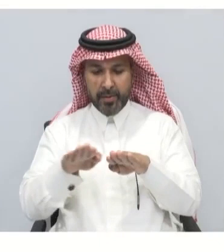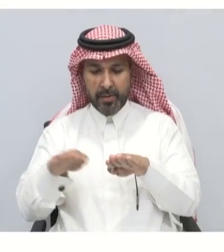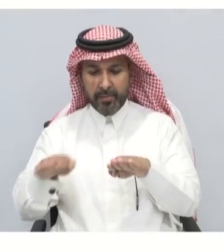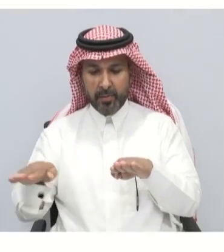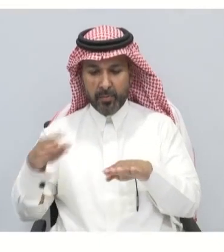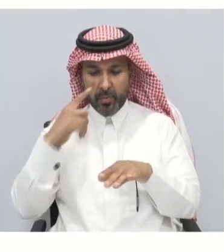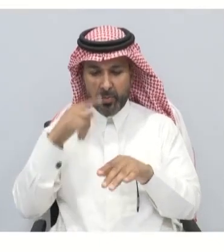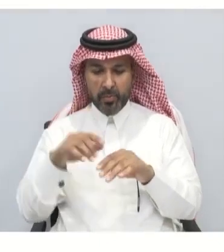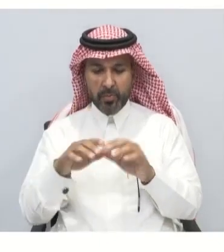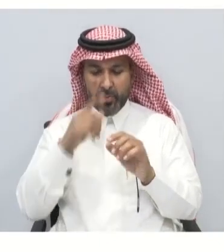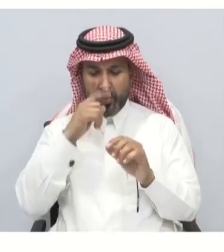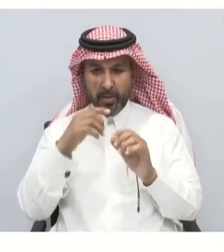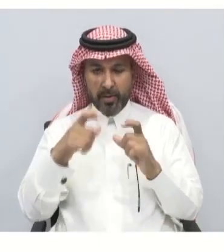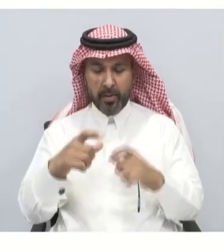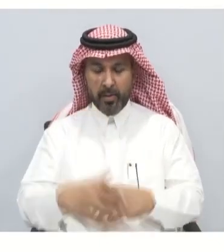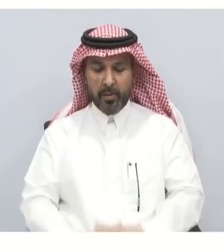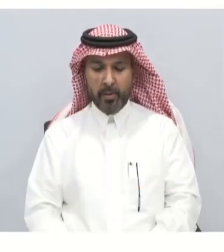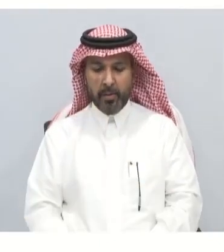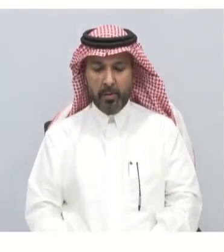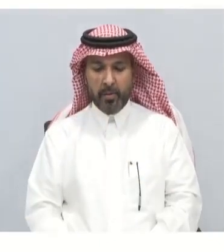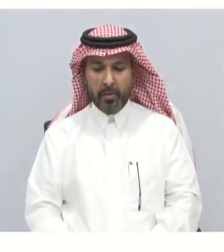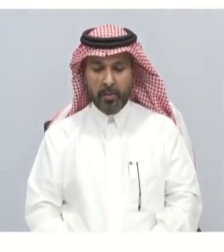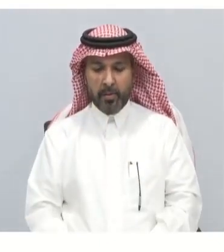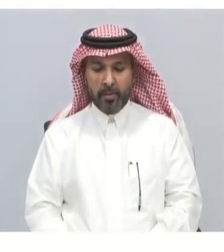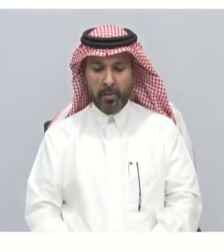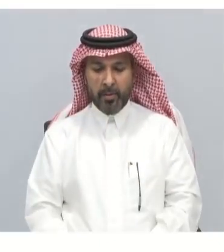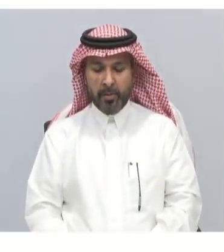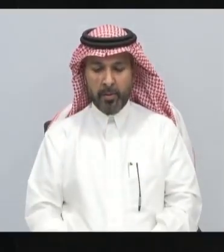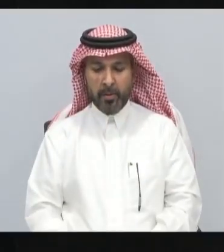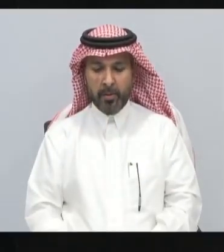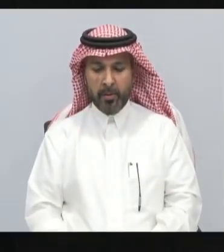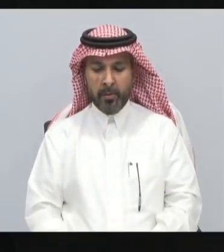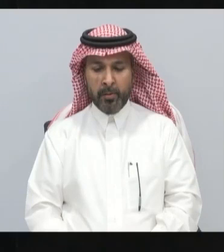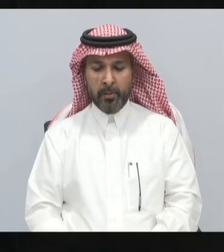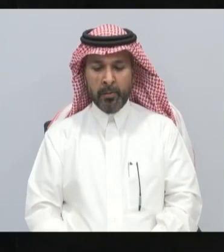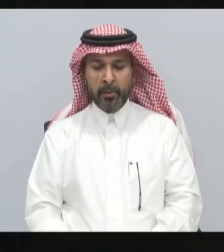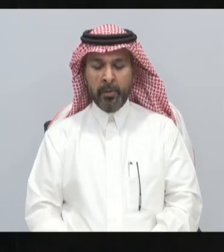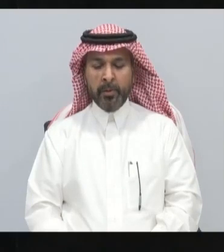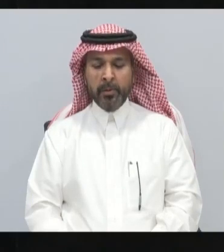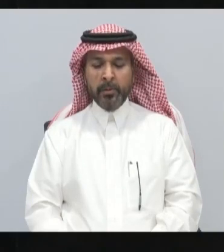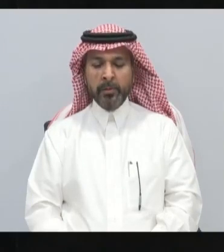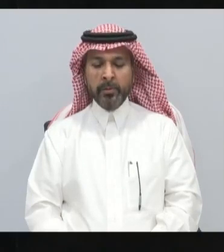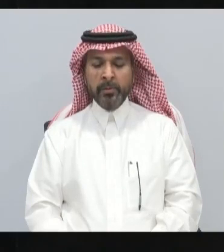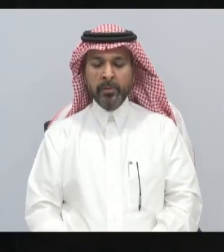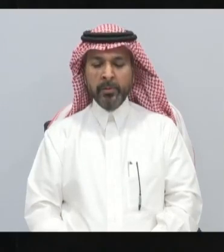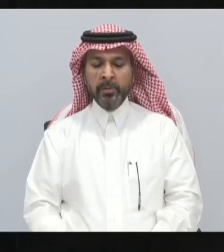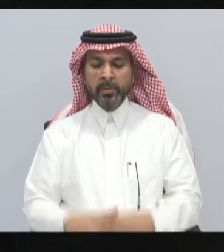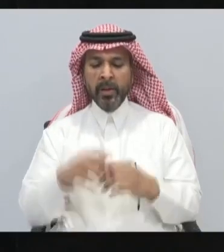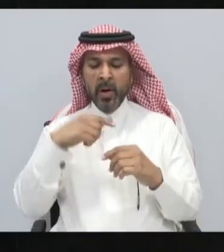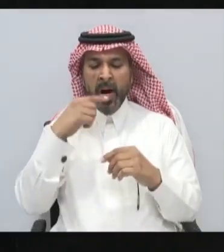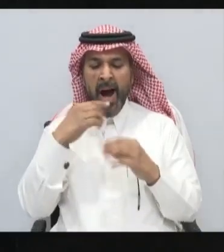والطاولات اللي في الوسط فيه ضلعين واحد يرتبط باللي قبله وواحد تلتصق